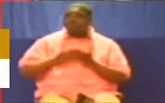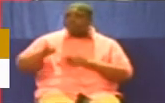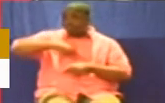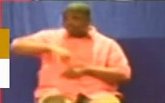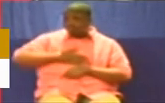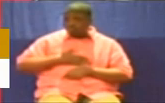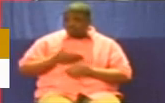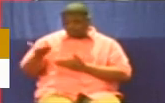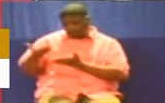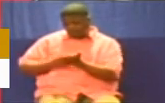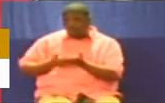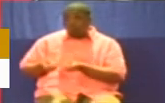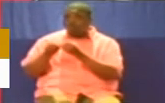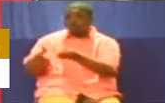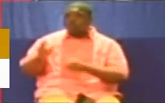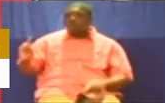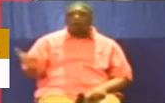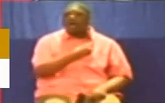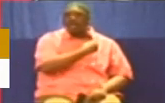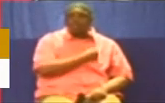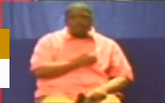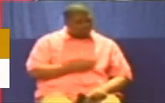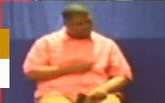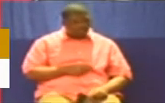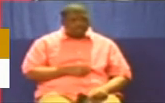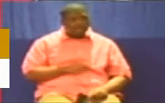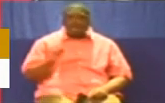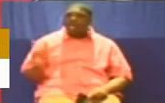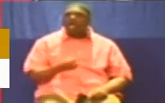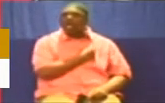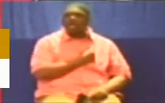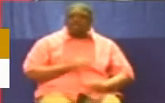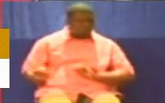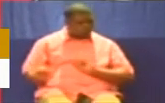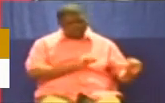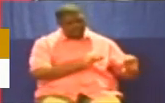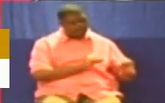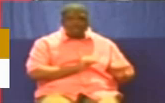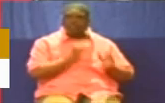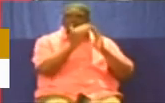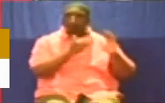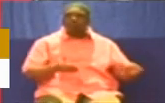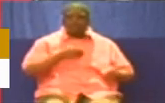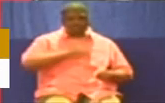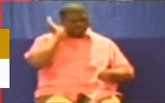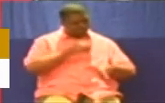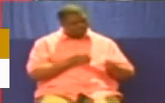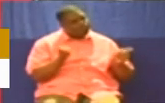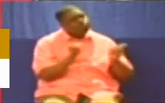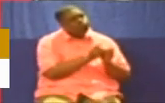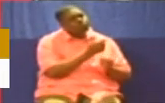wameshapewa barua kutaka kuondoka haraka kwenye nyumba za serikali, na wamepewa muda mfupi tu kuhakikisha kwamba wameshaondoka. Na Mheshimiwa